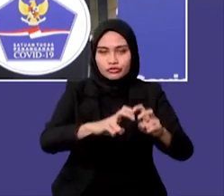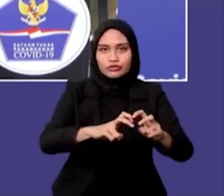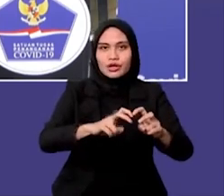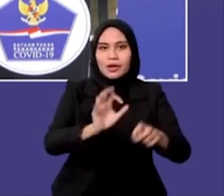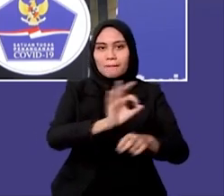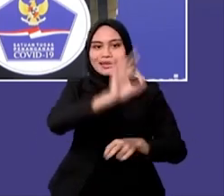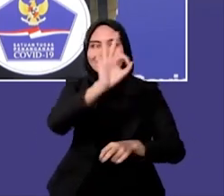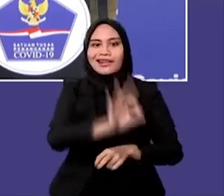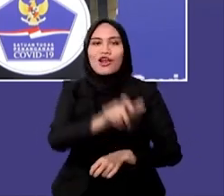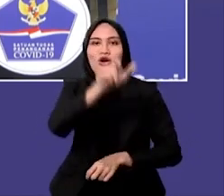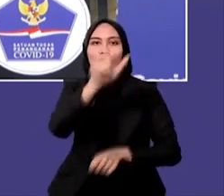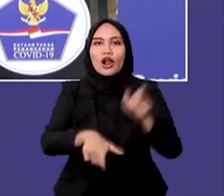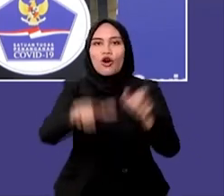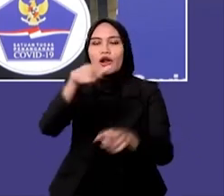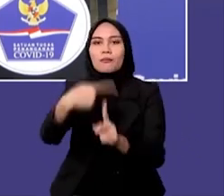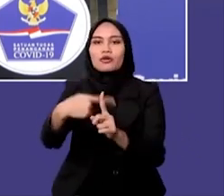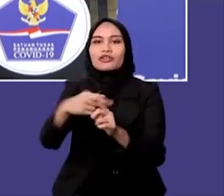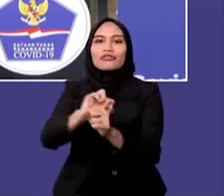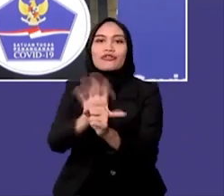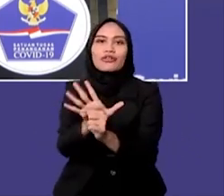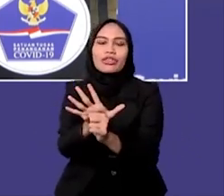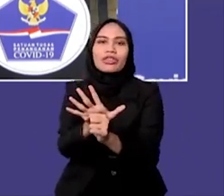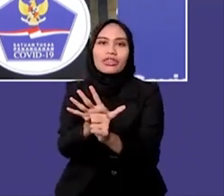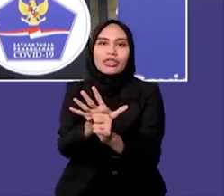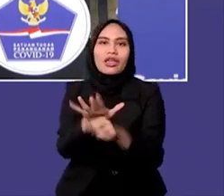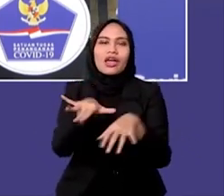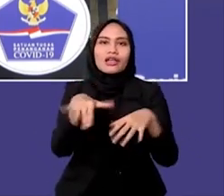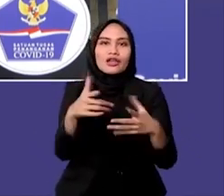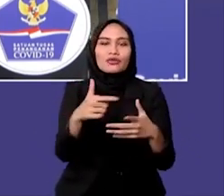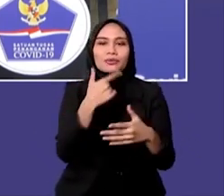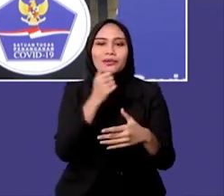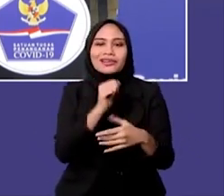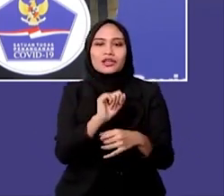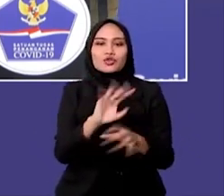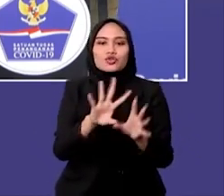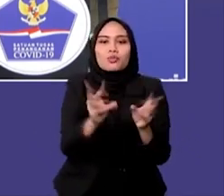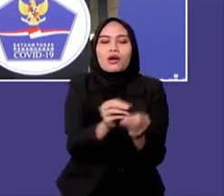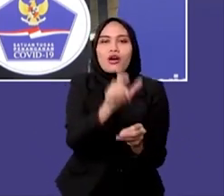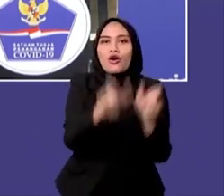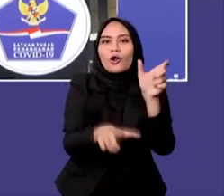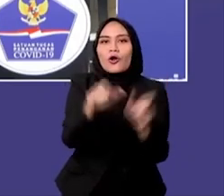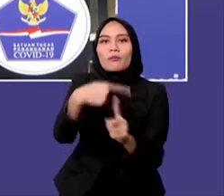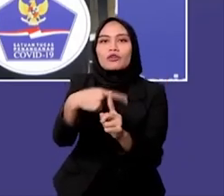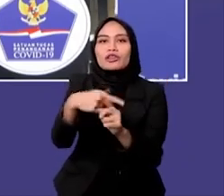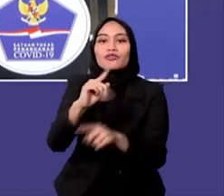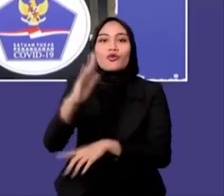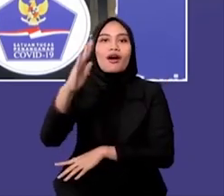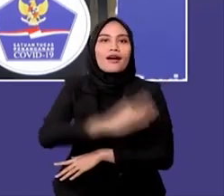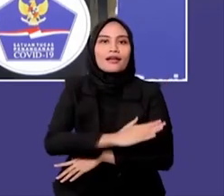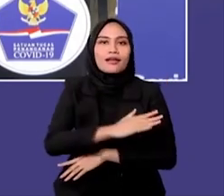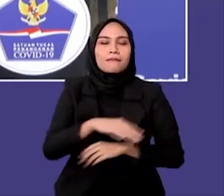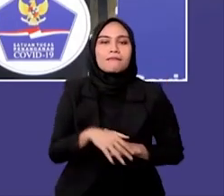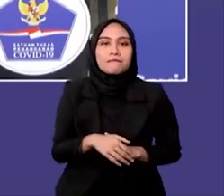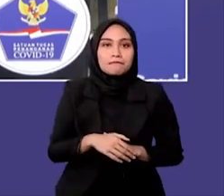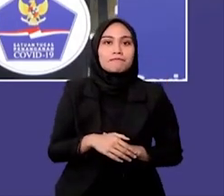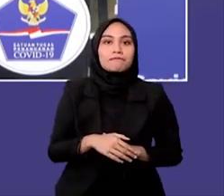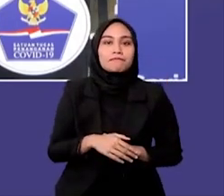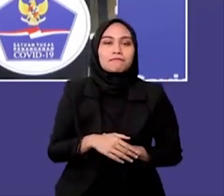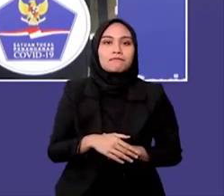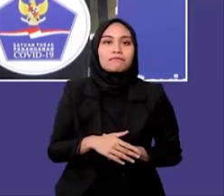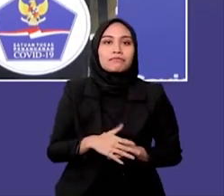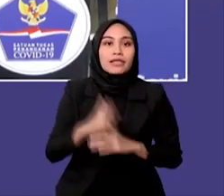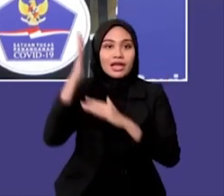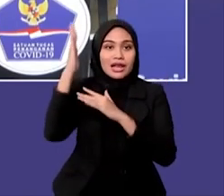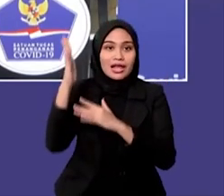redpath perhari atau laju positif perhari jadi dapat dilihat disini bahwa